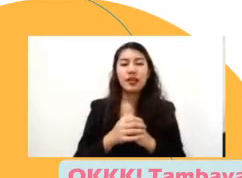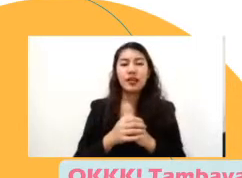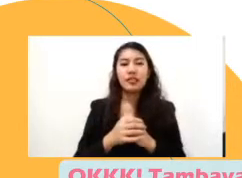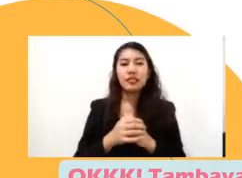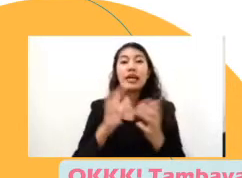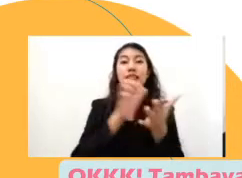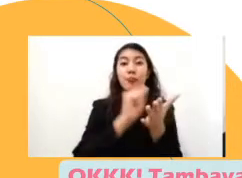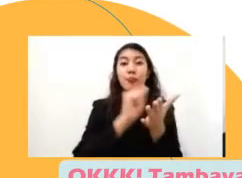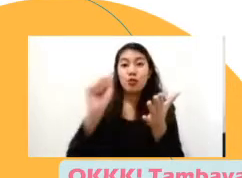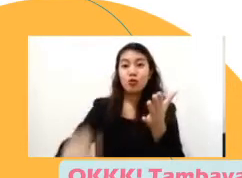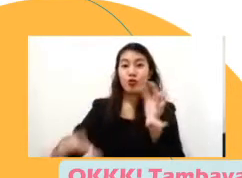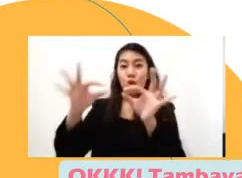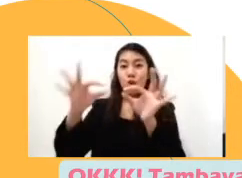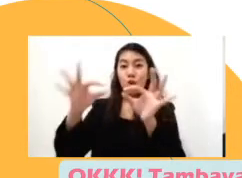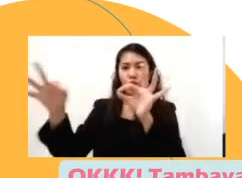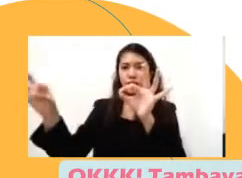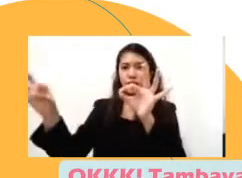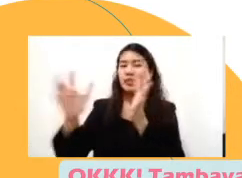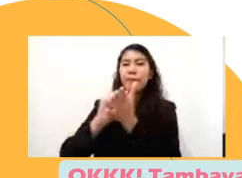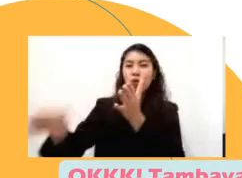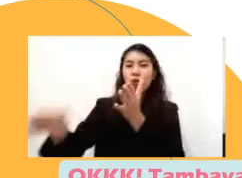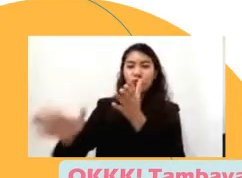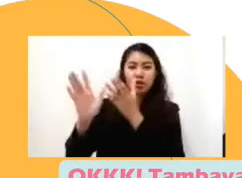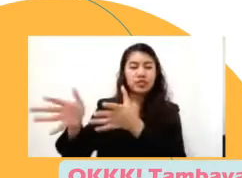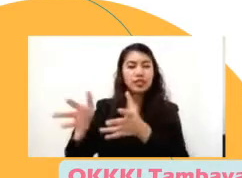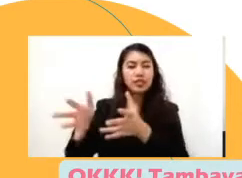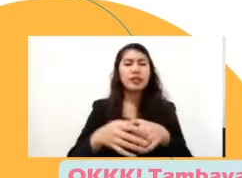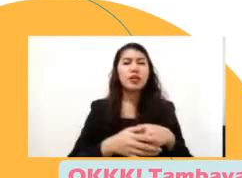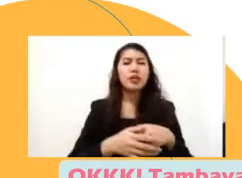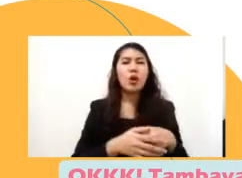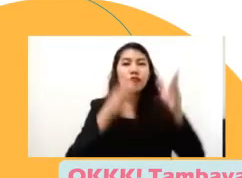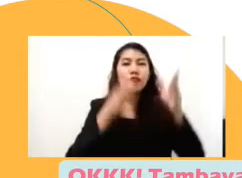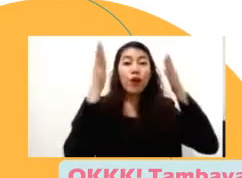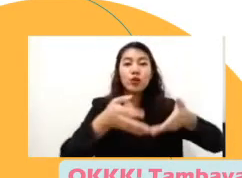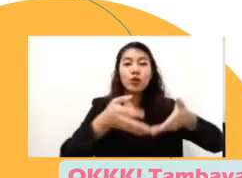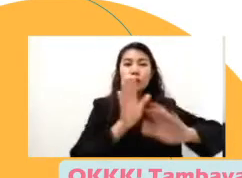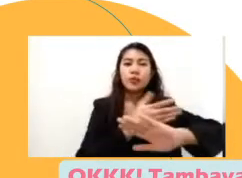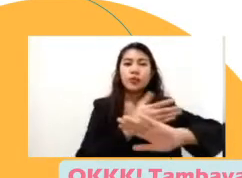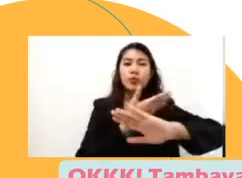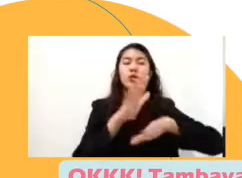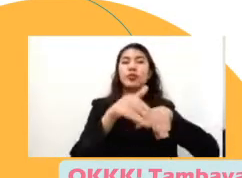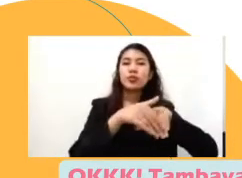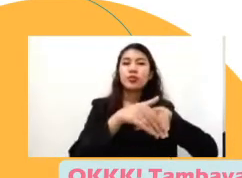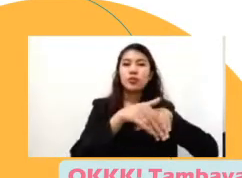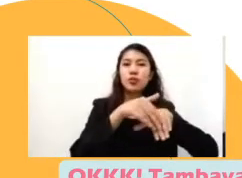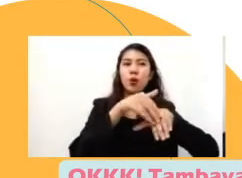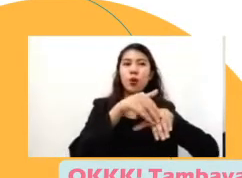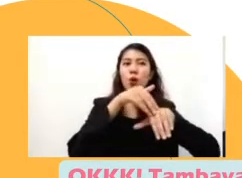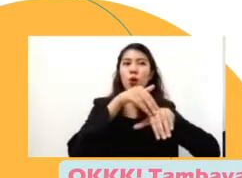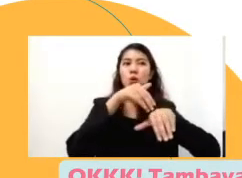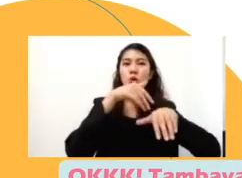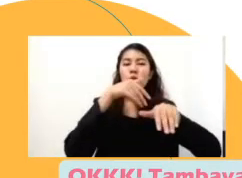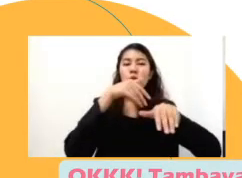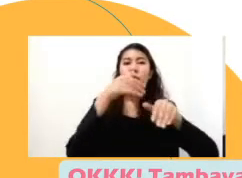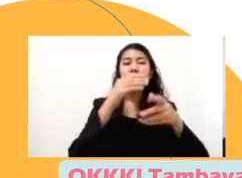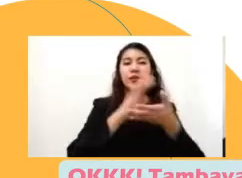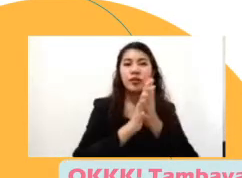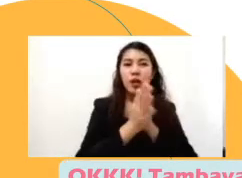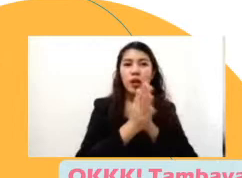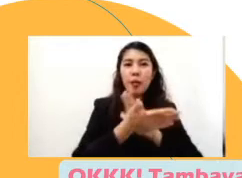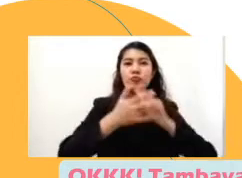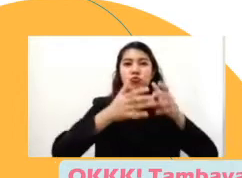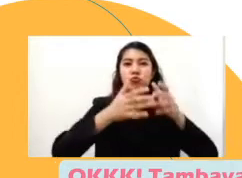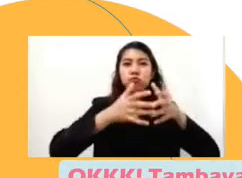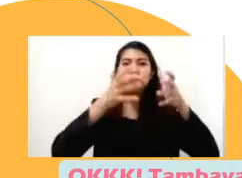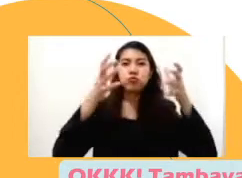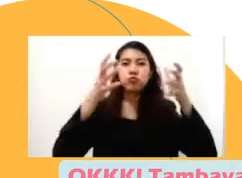lyrics. Nyo yung lyrics doon. Pakinggan nyo lang. Pakinggan nyo kung saan, kung paano lumalaki yung music at kung paano lumiliit.